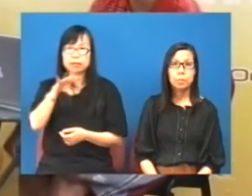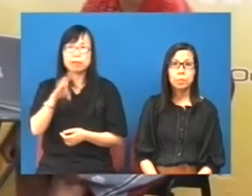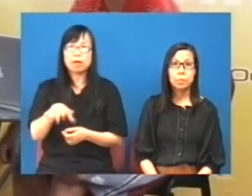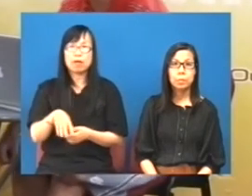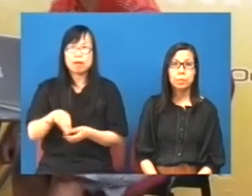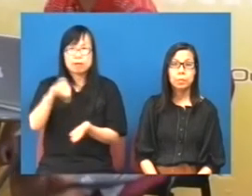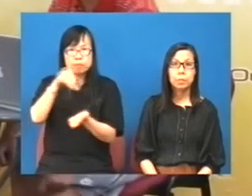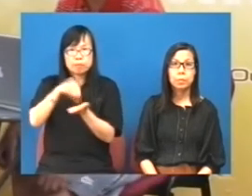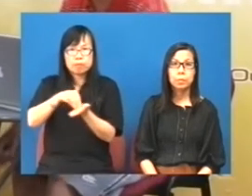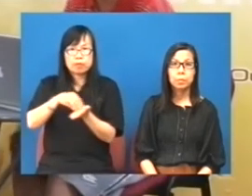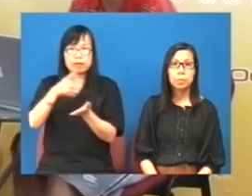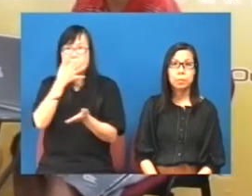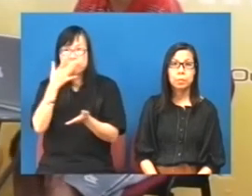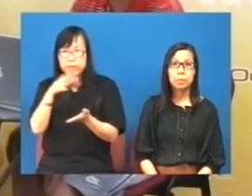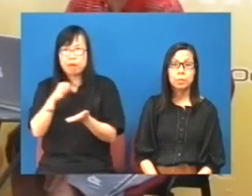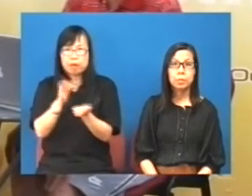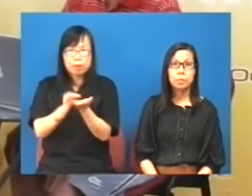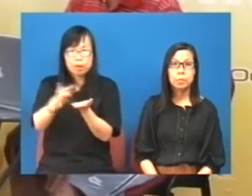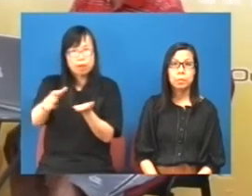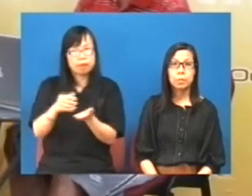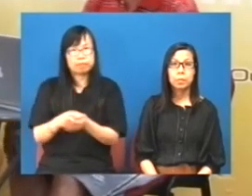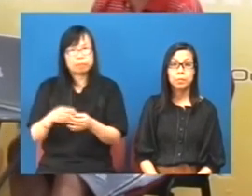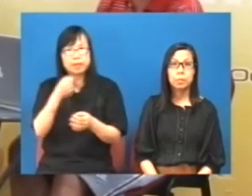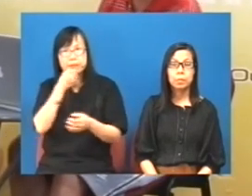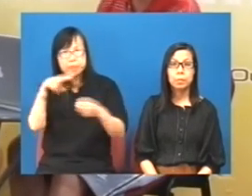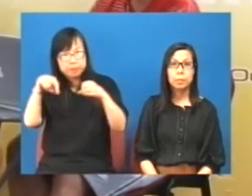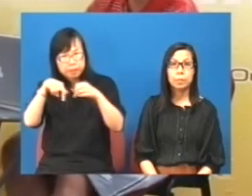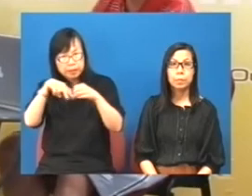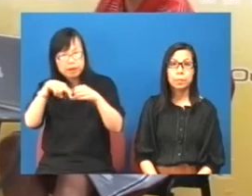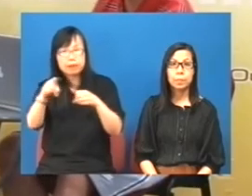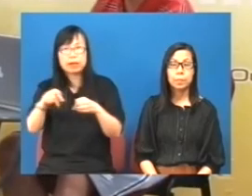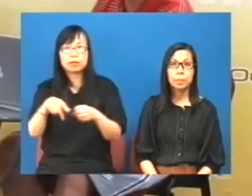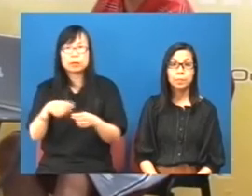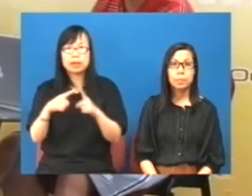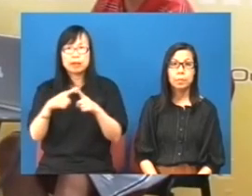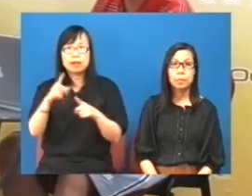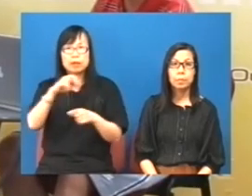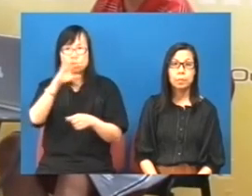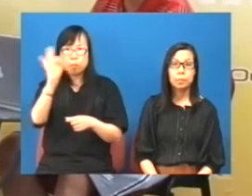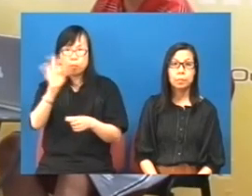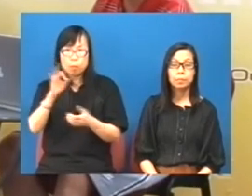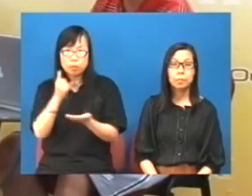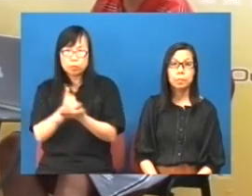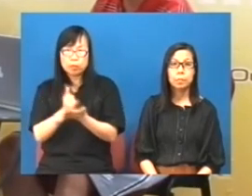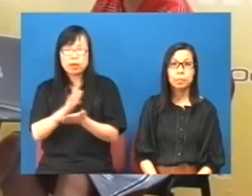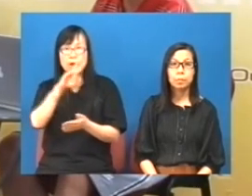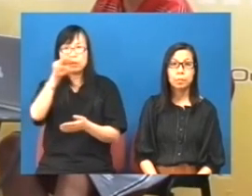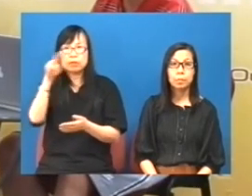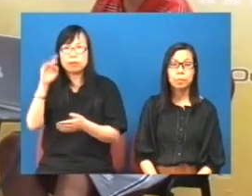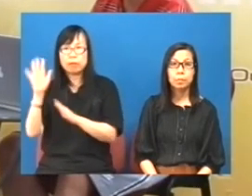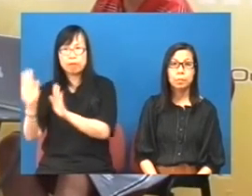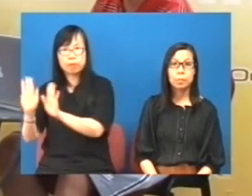死位就最少第一那個球迷買了票之後他沒有位置坐可以找那個服務員